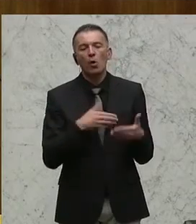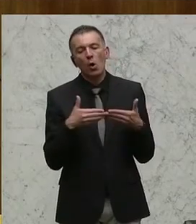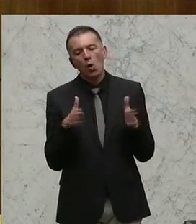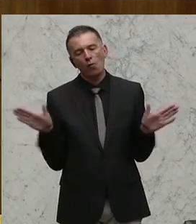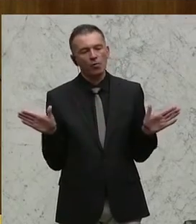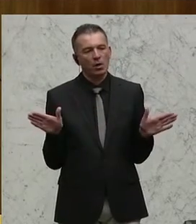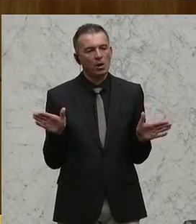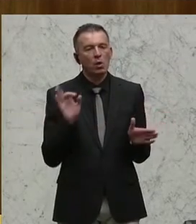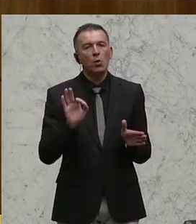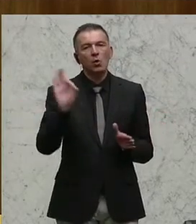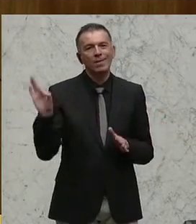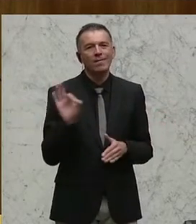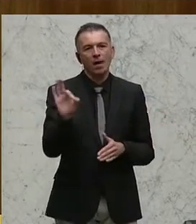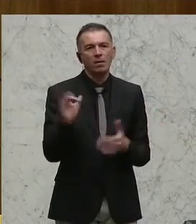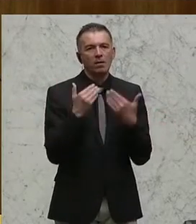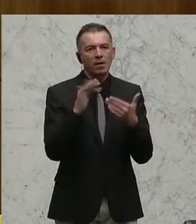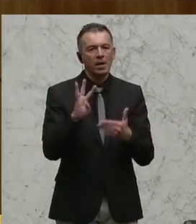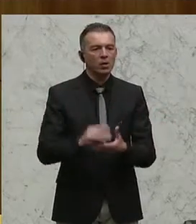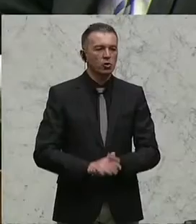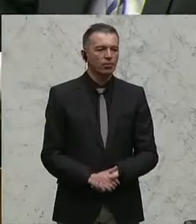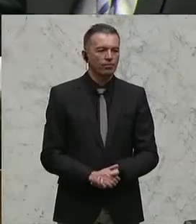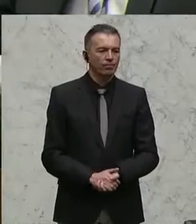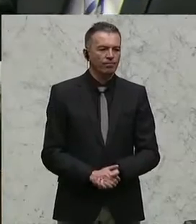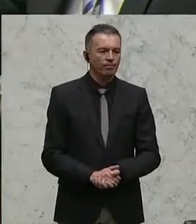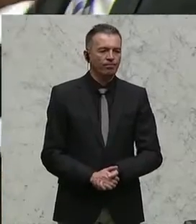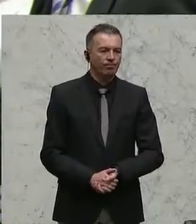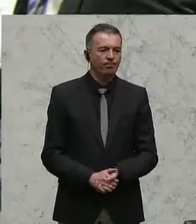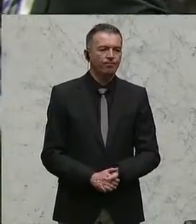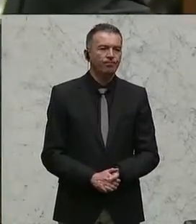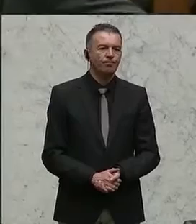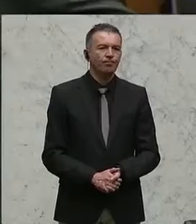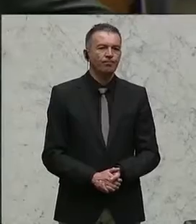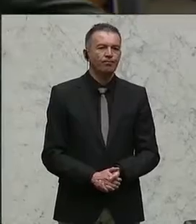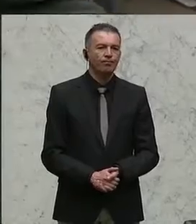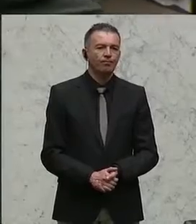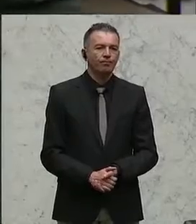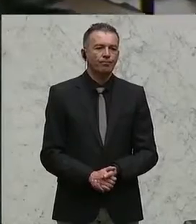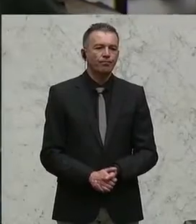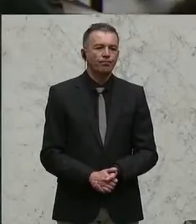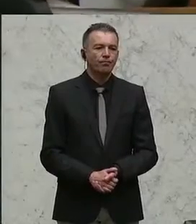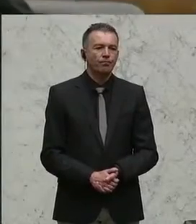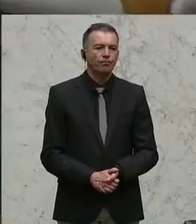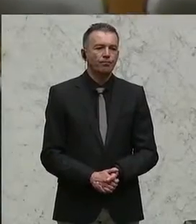öffnen. Das wäre ein gutes Signal. Dankeschön. Christian Hafenecker von der FPÖ lobt die